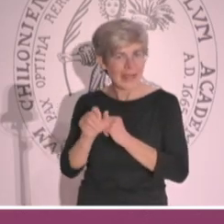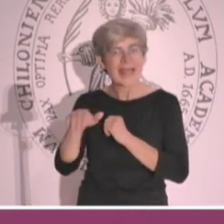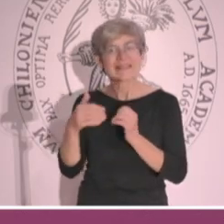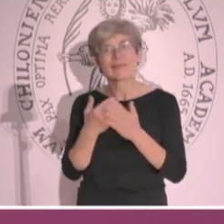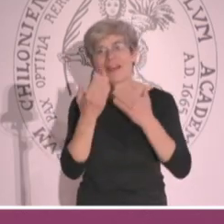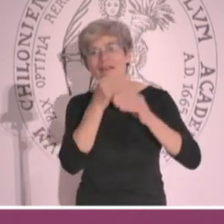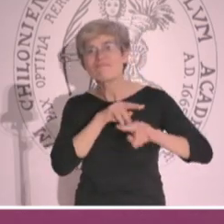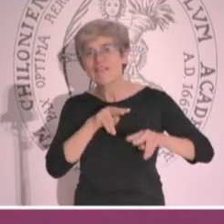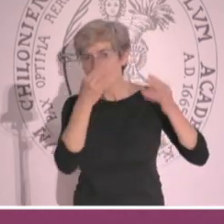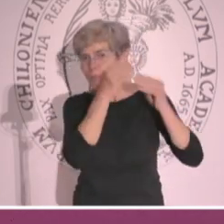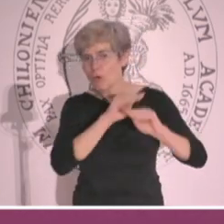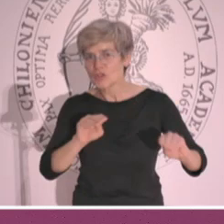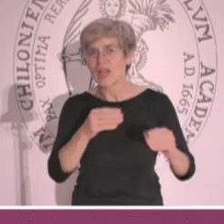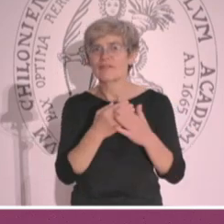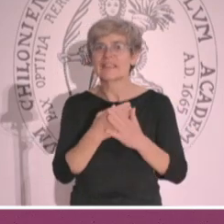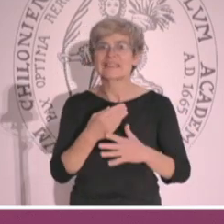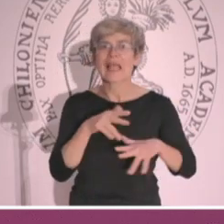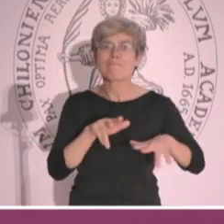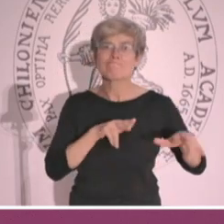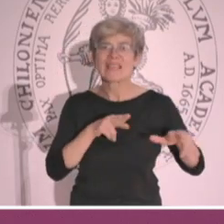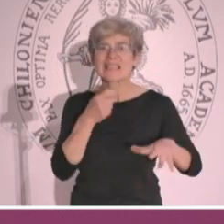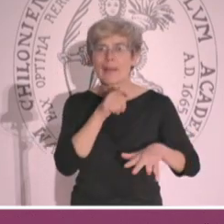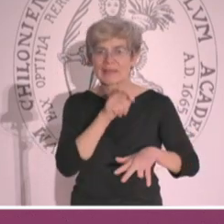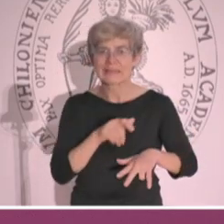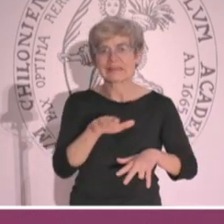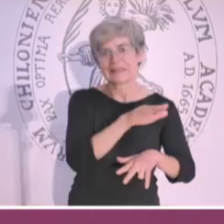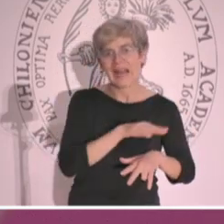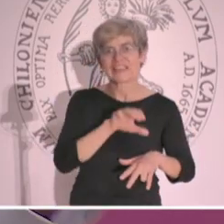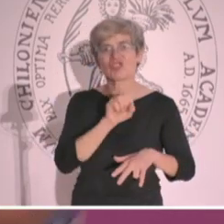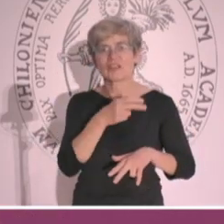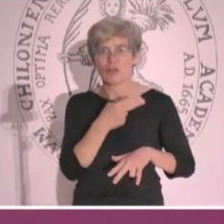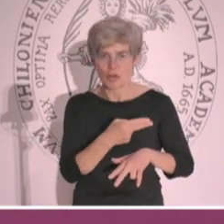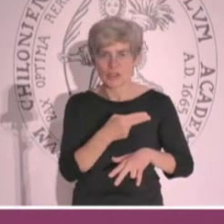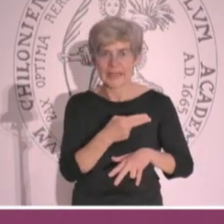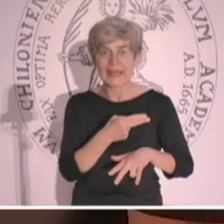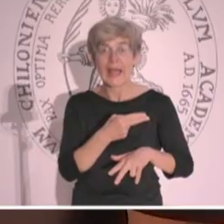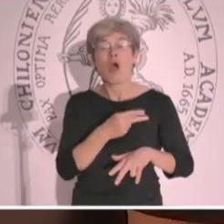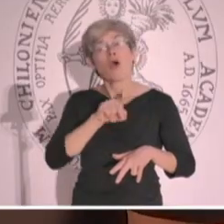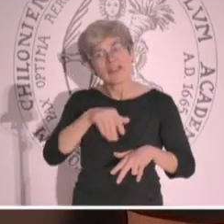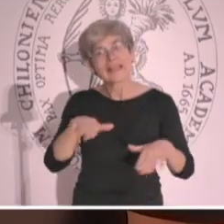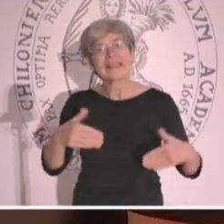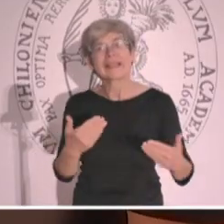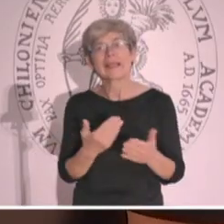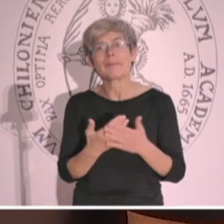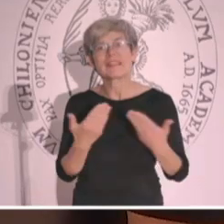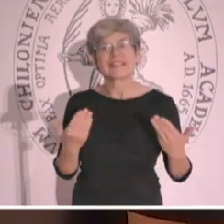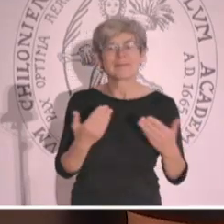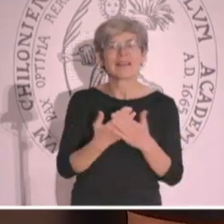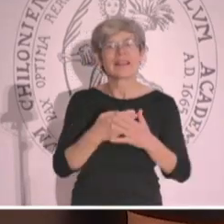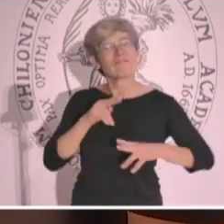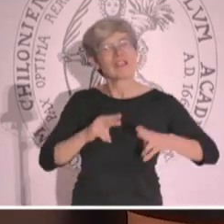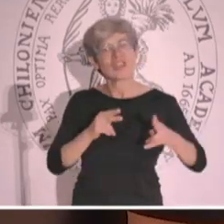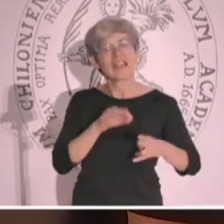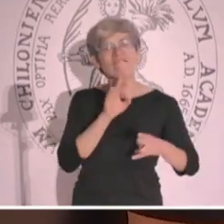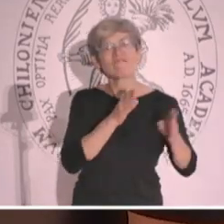Schleswig-Holstein. Und dann werden die verschiedenen Fakultäten, die Studierenden und das Studentenwerk sich Ihnen